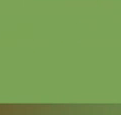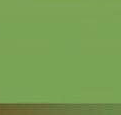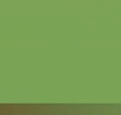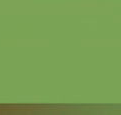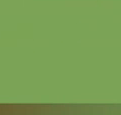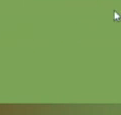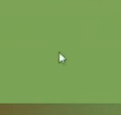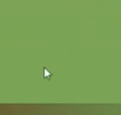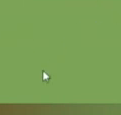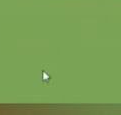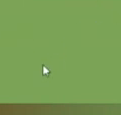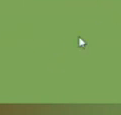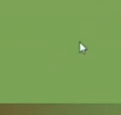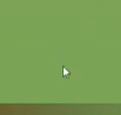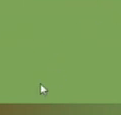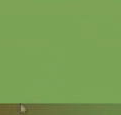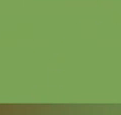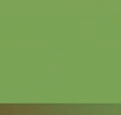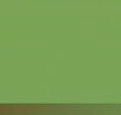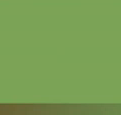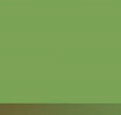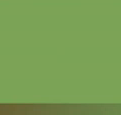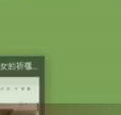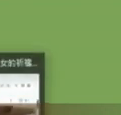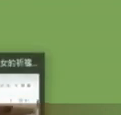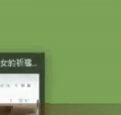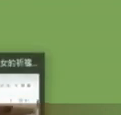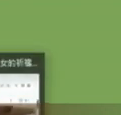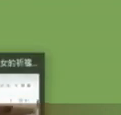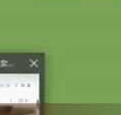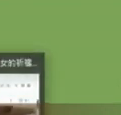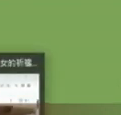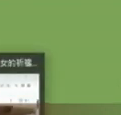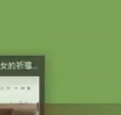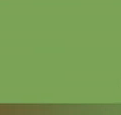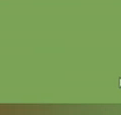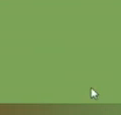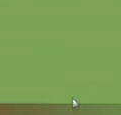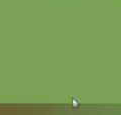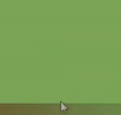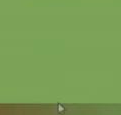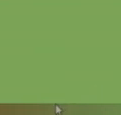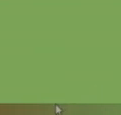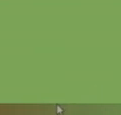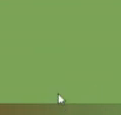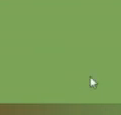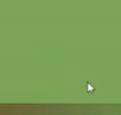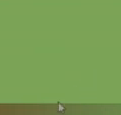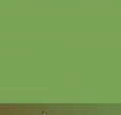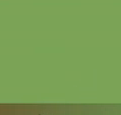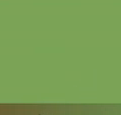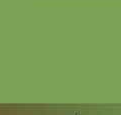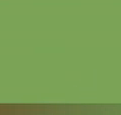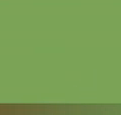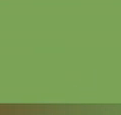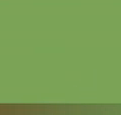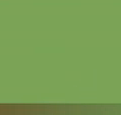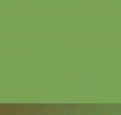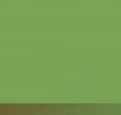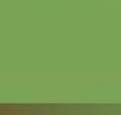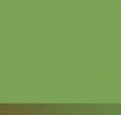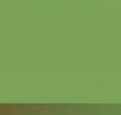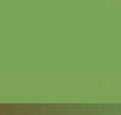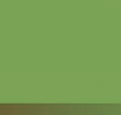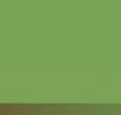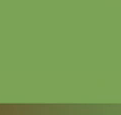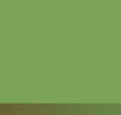少年祈祷。 哈？ 少女的祈祷。 通常听到这个音乐是代表什么？要倒垃圾，对不对？我们新北市